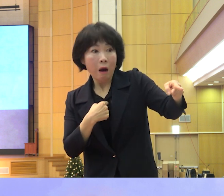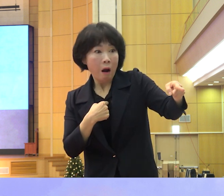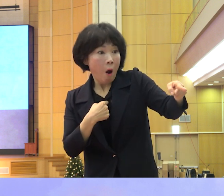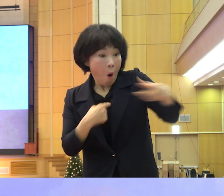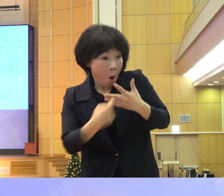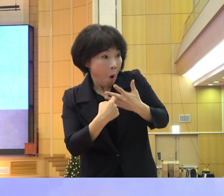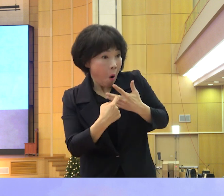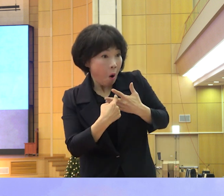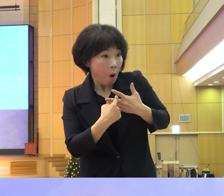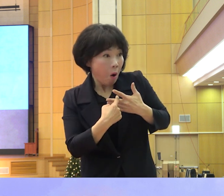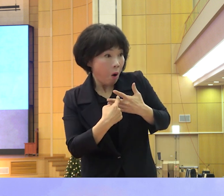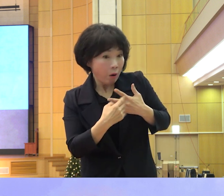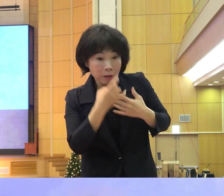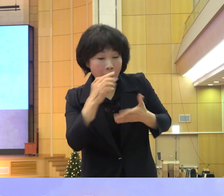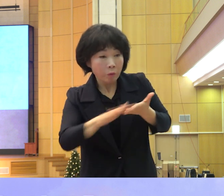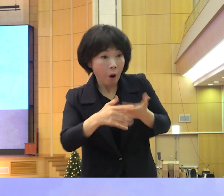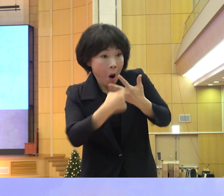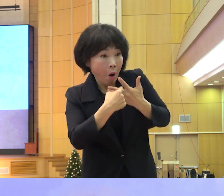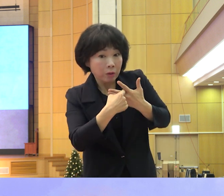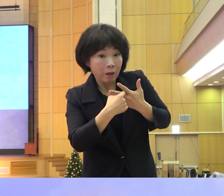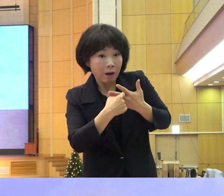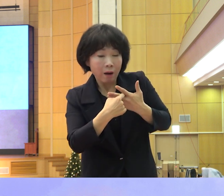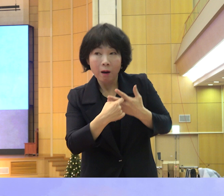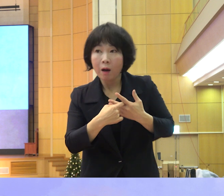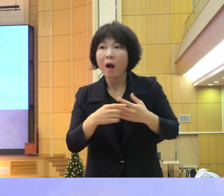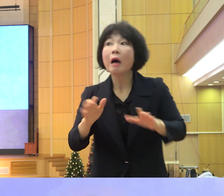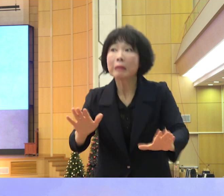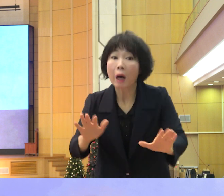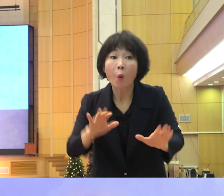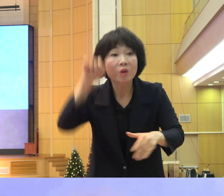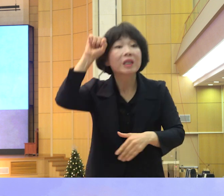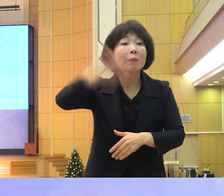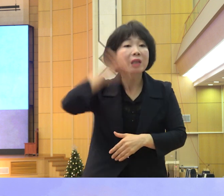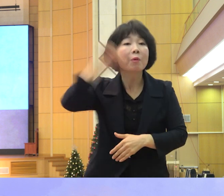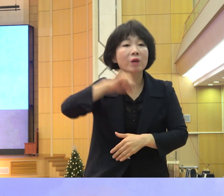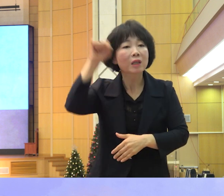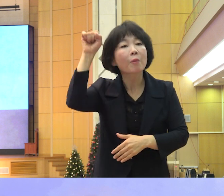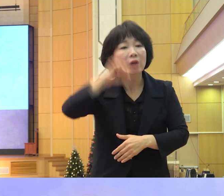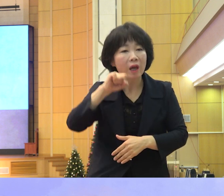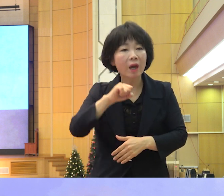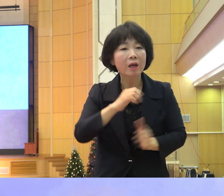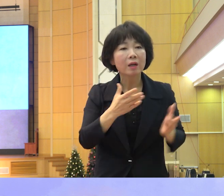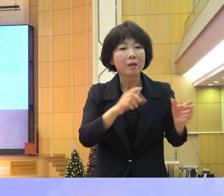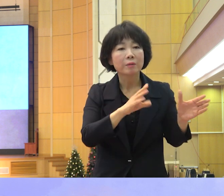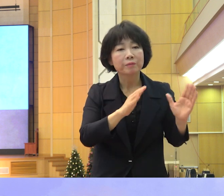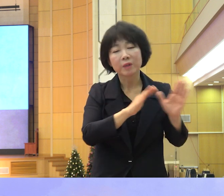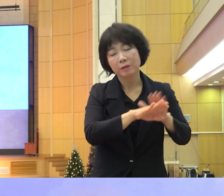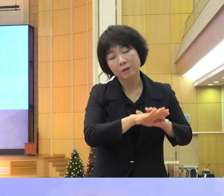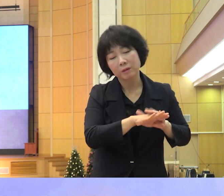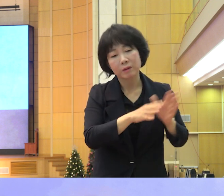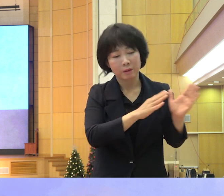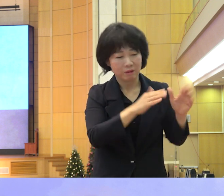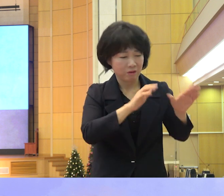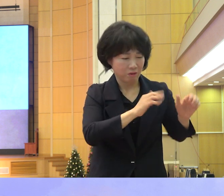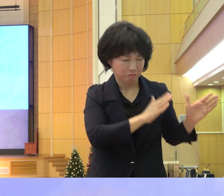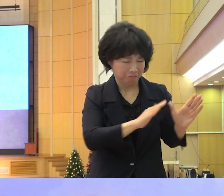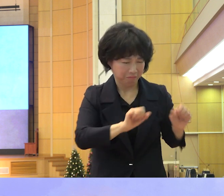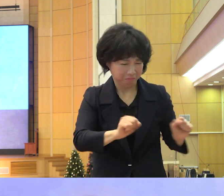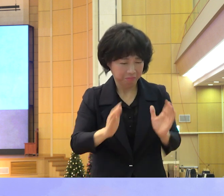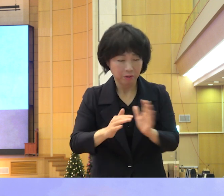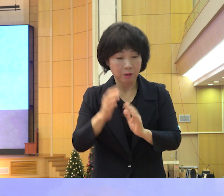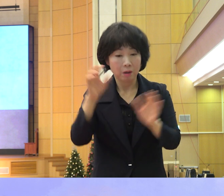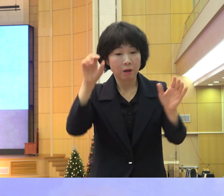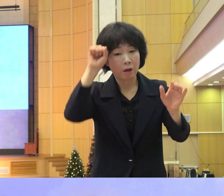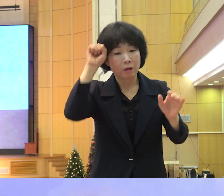하나님이요, 아침밥 먹고 남편 출근시켜놓고 갑자기 졸려서 밥상도 치지 못하고 밥상 옆에